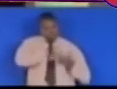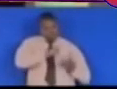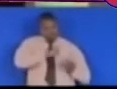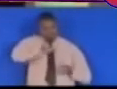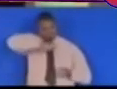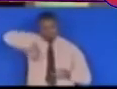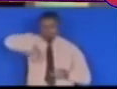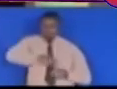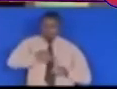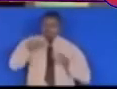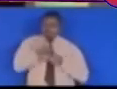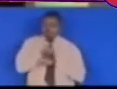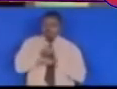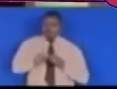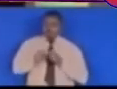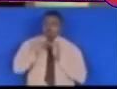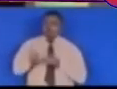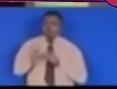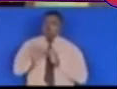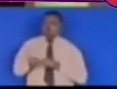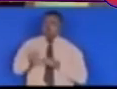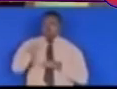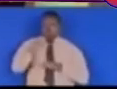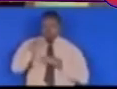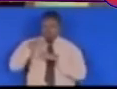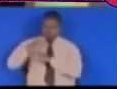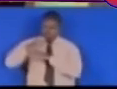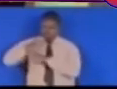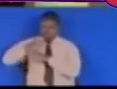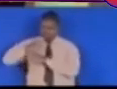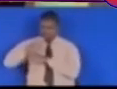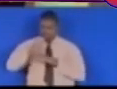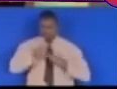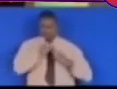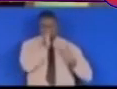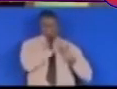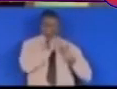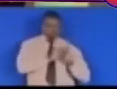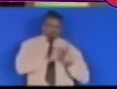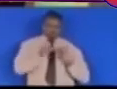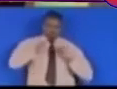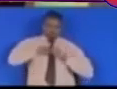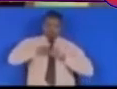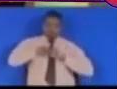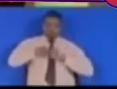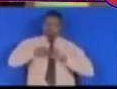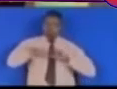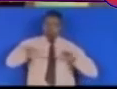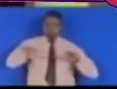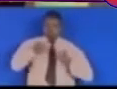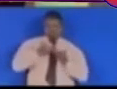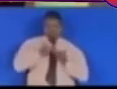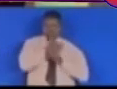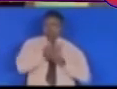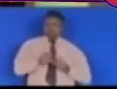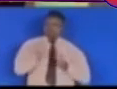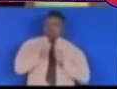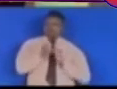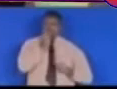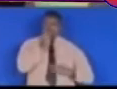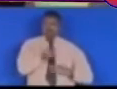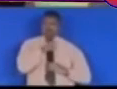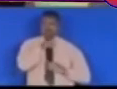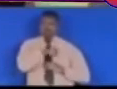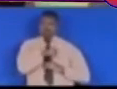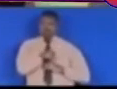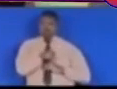kupata masomo au walimu wa sayansi na hesabu kupitia mtandao. Kwa hili ni jambo ambalo tumeliona,